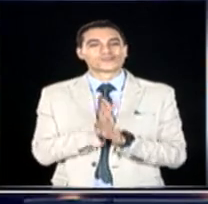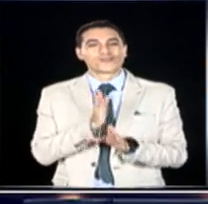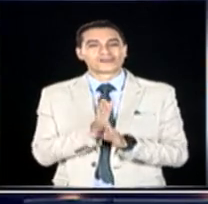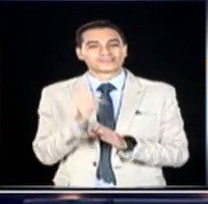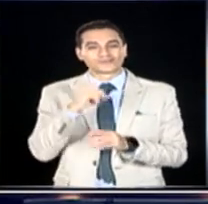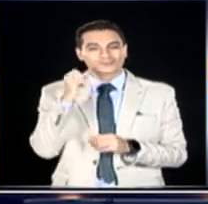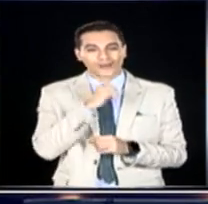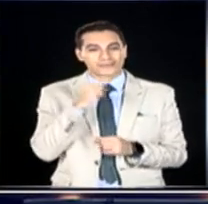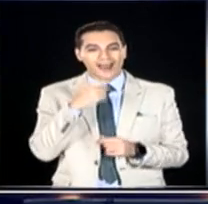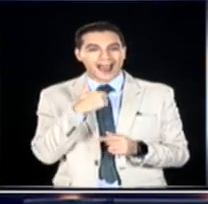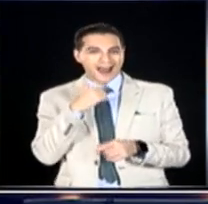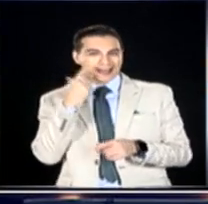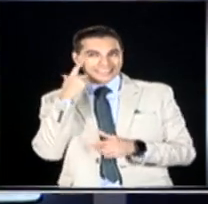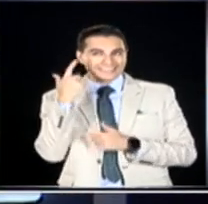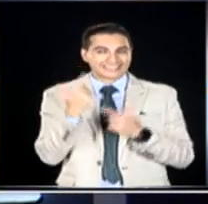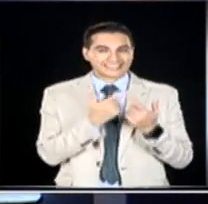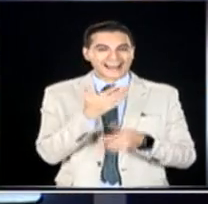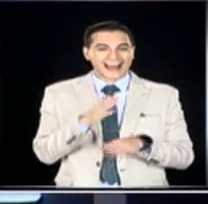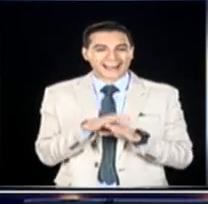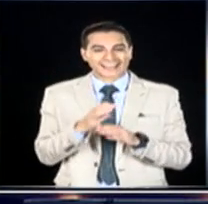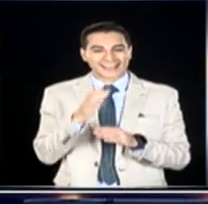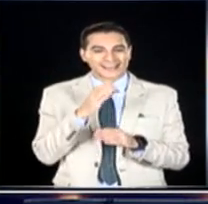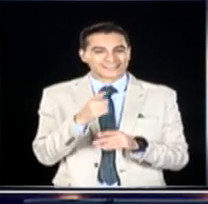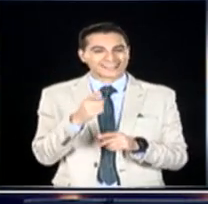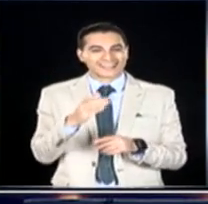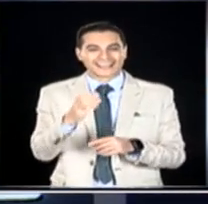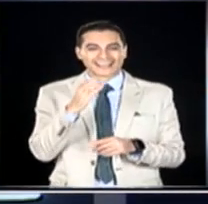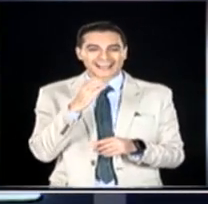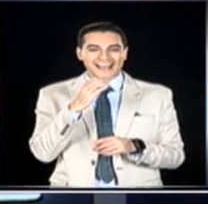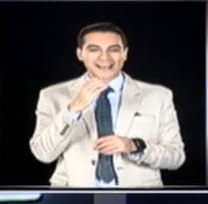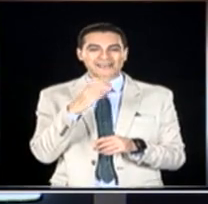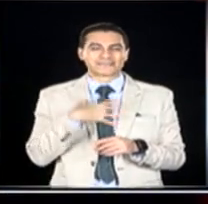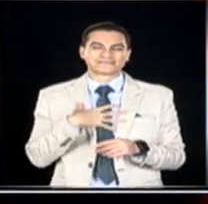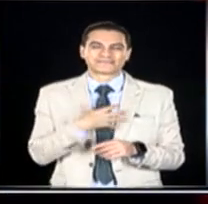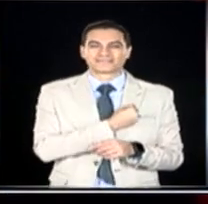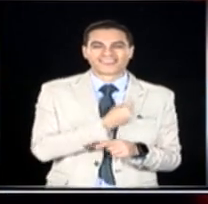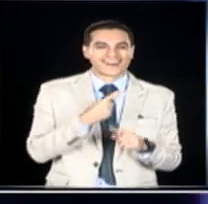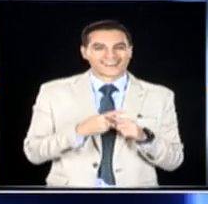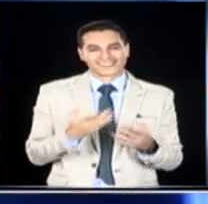مش عارف، بدور على إجابة إيه. إجابة مأساوية.